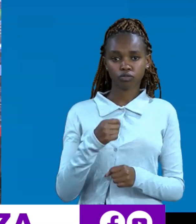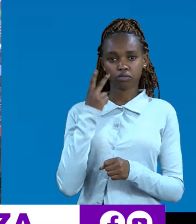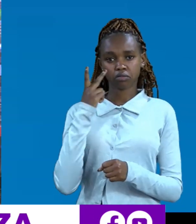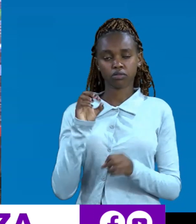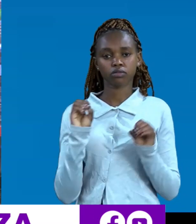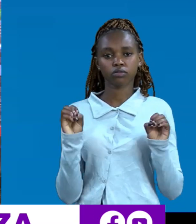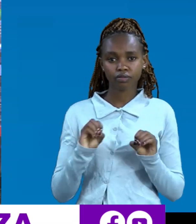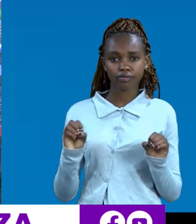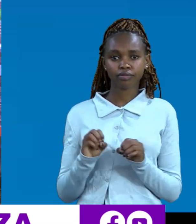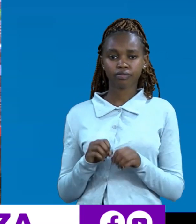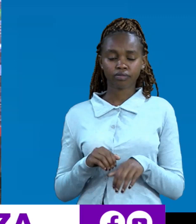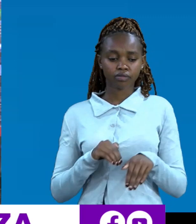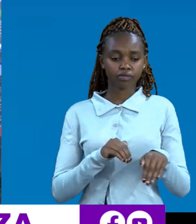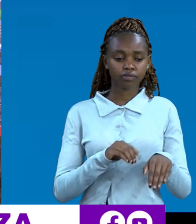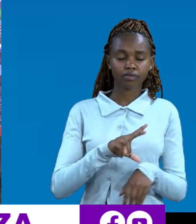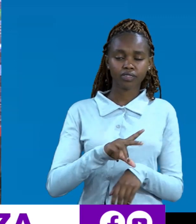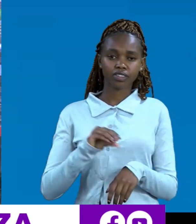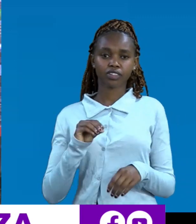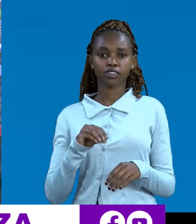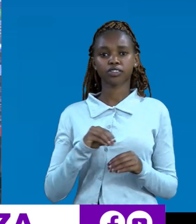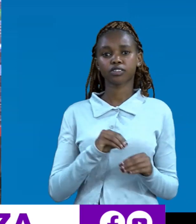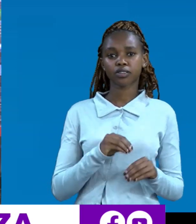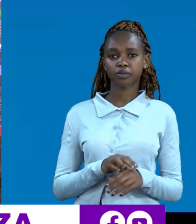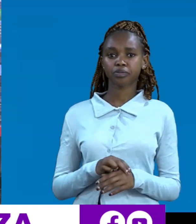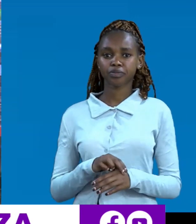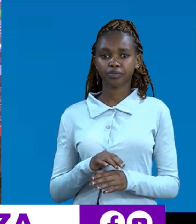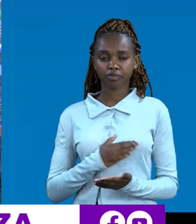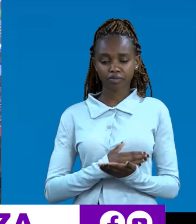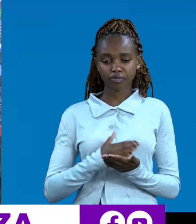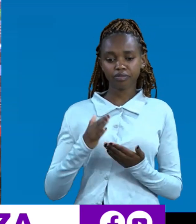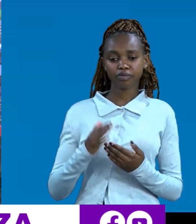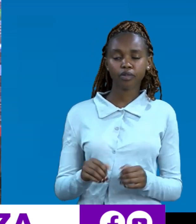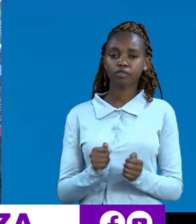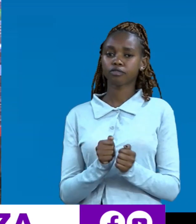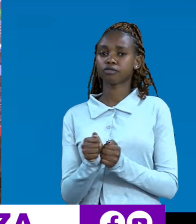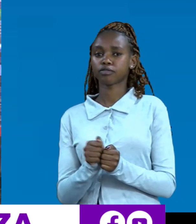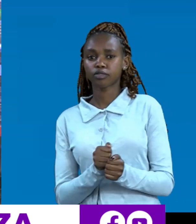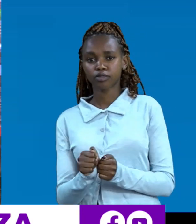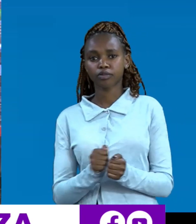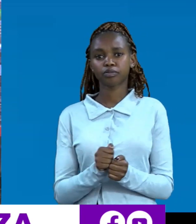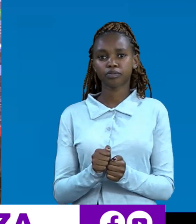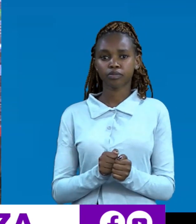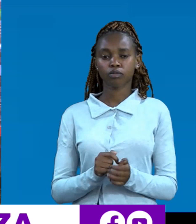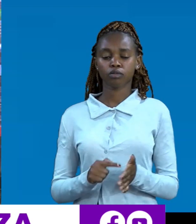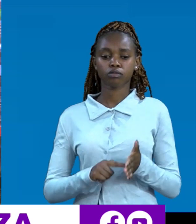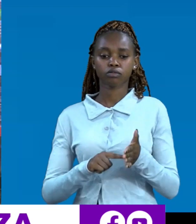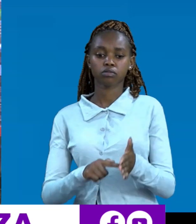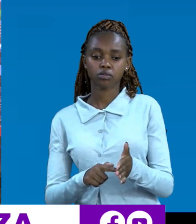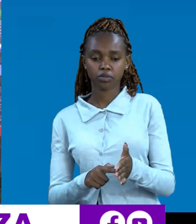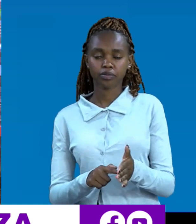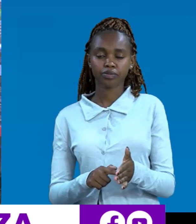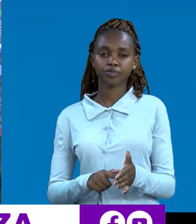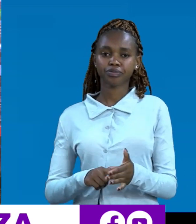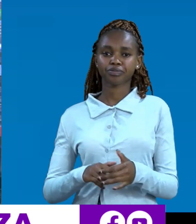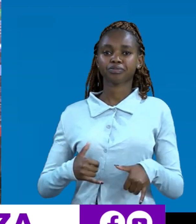tusikize tukupeleke na ring. Tukuperform ya weekend, form ya Friday. Manze. Yaani kila occasion ni ya mafom. Utoke